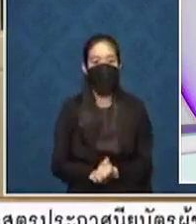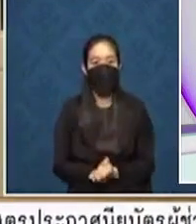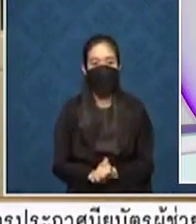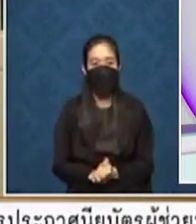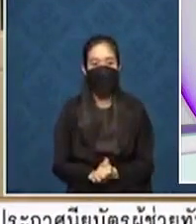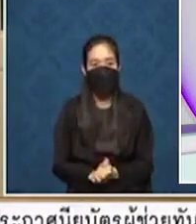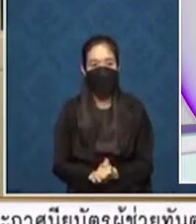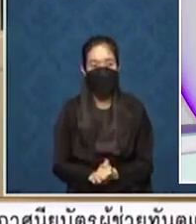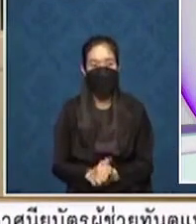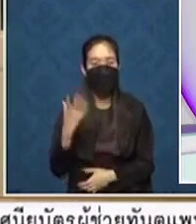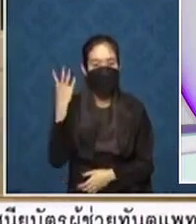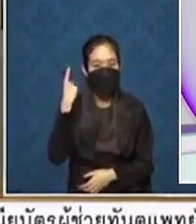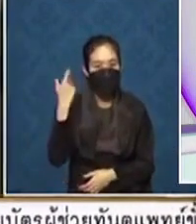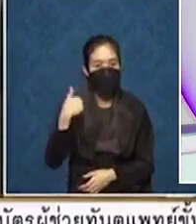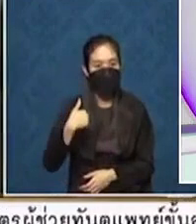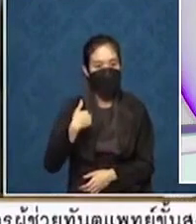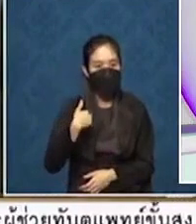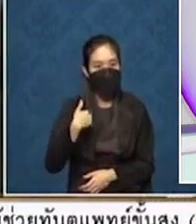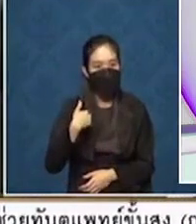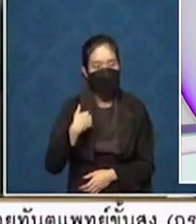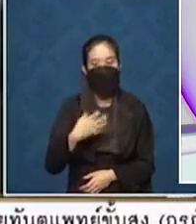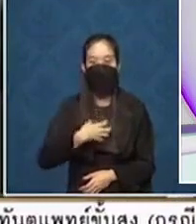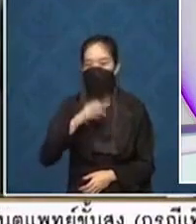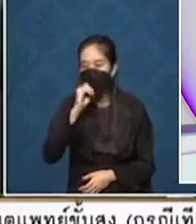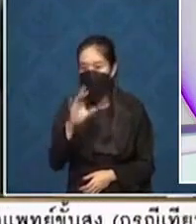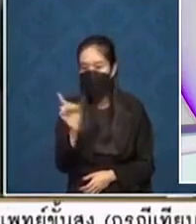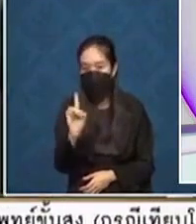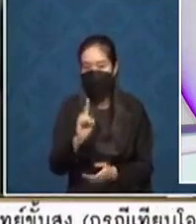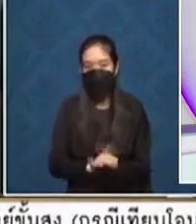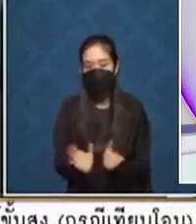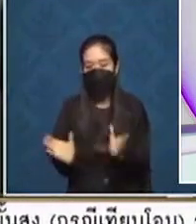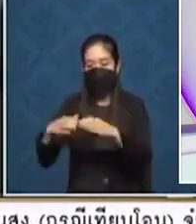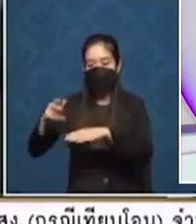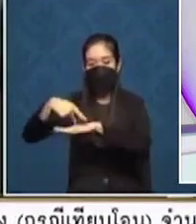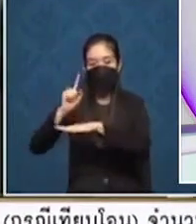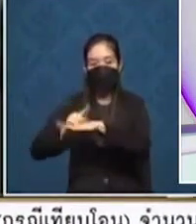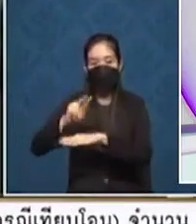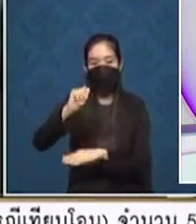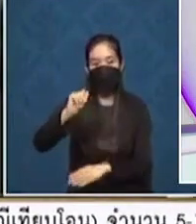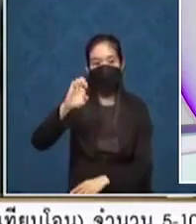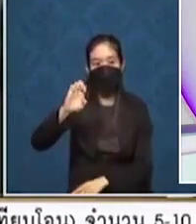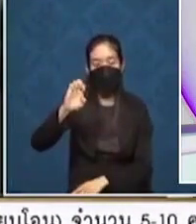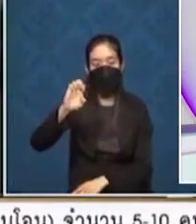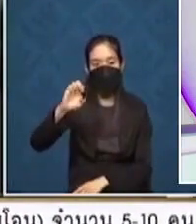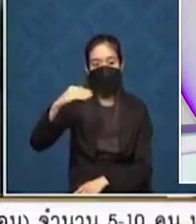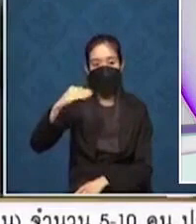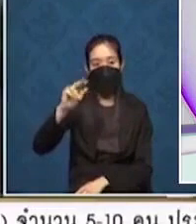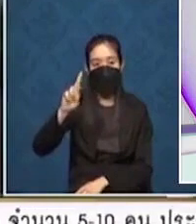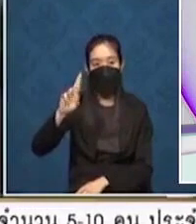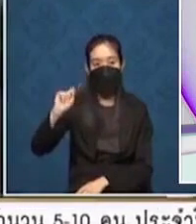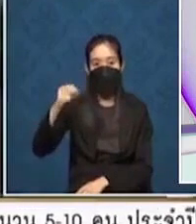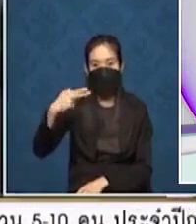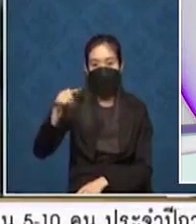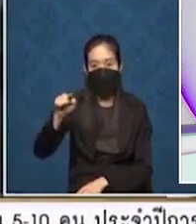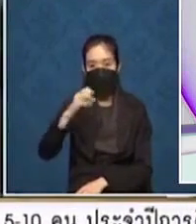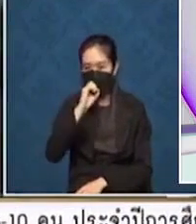ในเวลาแบบนี้เหมาะสมหรอเปล่า และถือเป็ยะติหรอไม่เพราเหนวาการนบองคประชุมไมได้เป็ยะติขอใหประทานทบทวนค